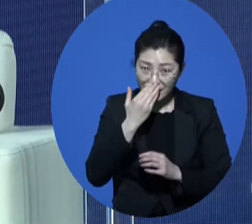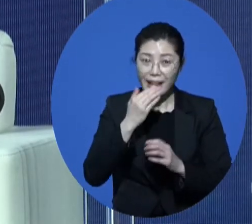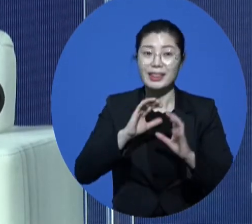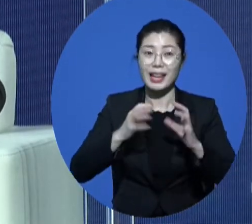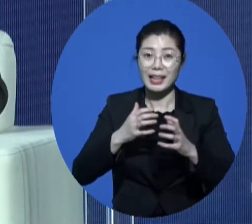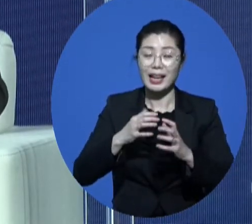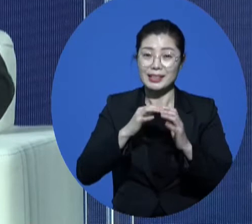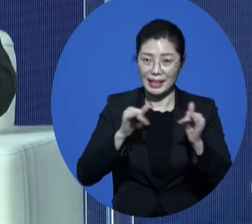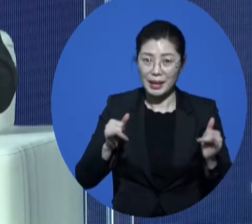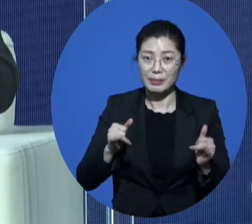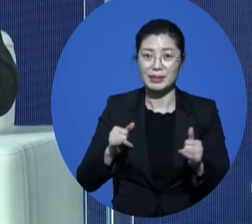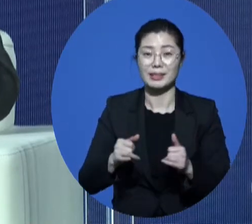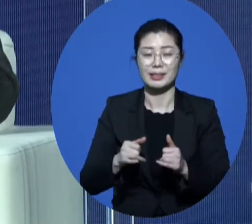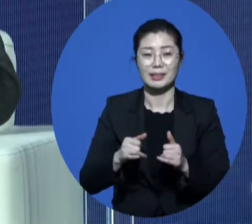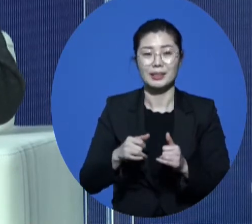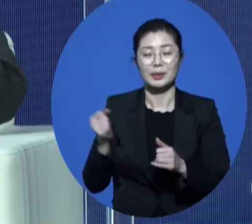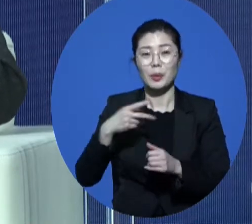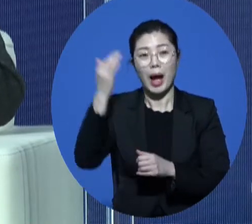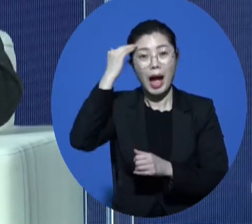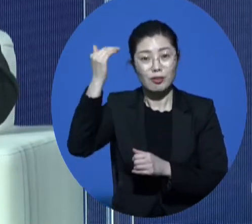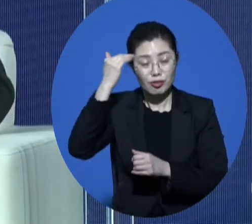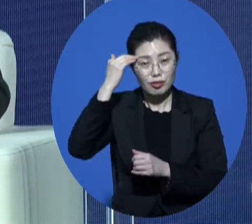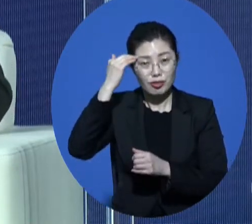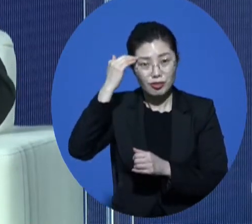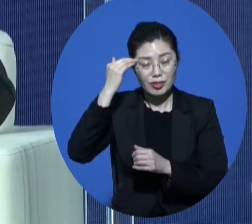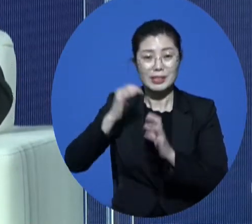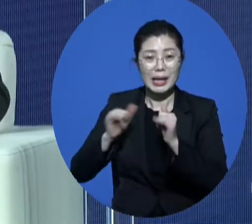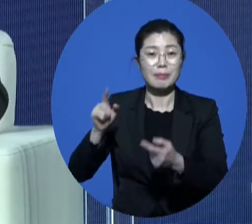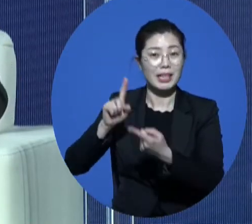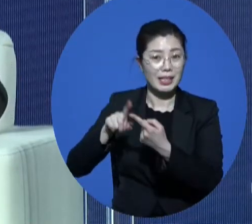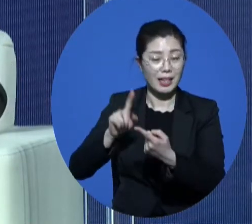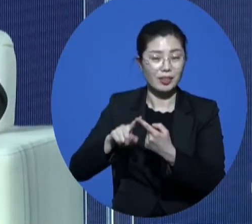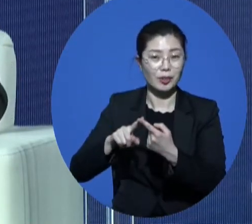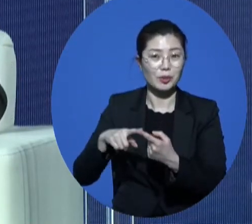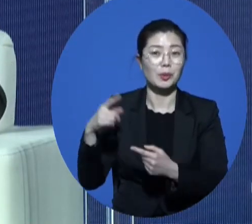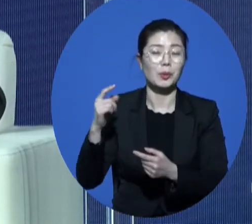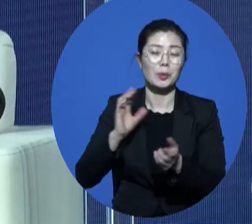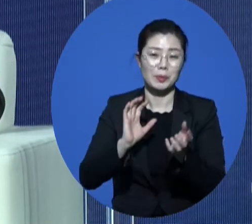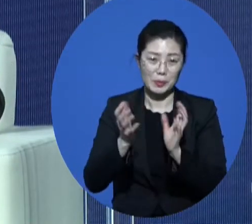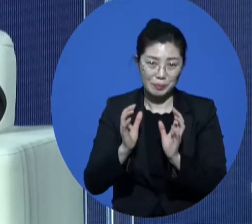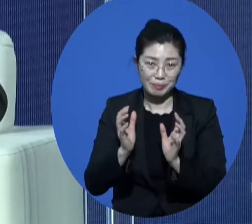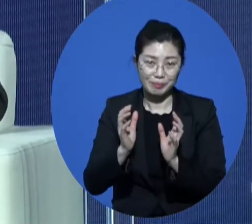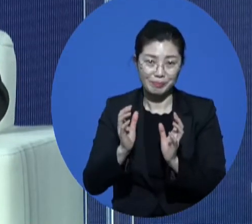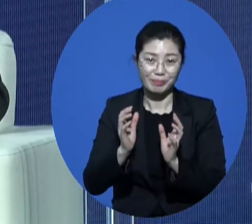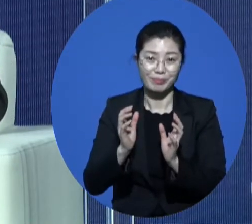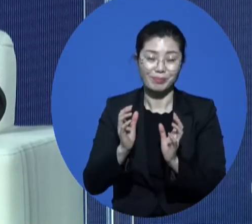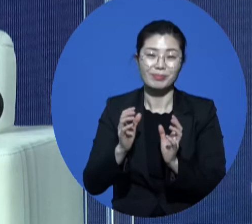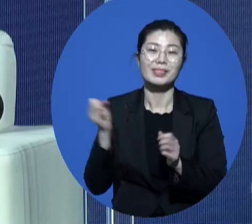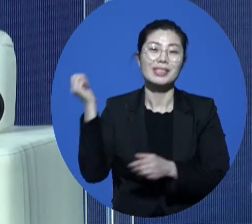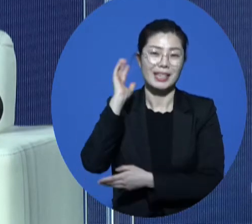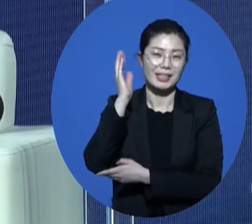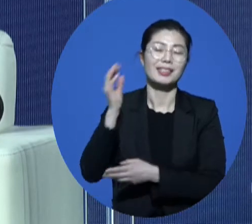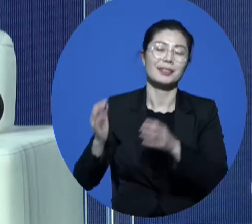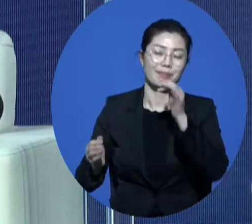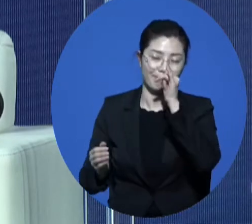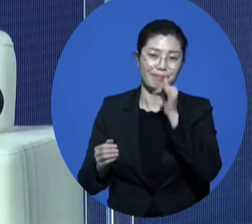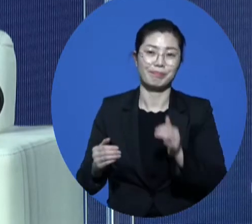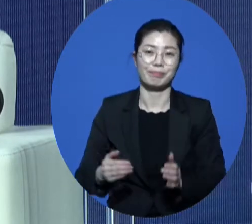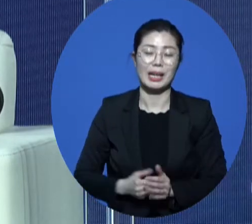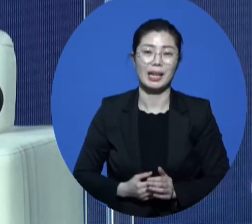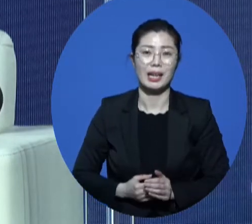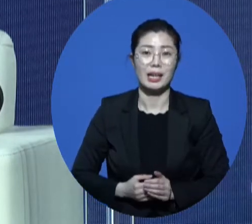장애인들의 상황들은 어떤지에 대해서 이따가 또 발제해 주시는 분들과 토론하시는 분들과 같이 나누면 좋을 것 같다는 생각이